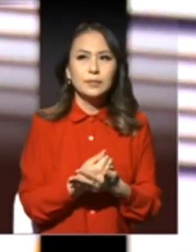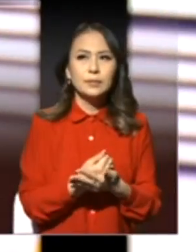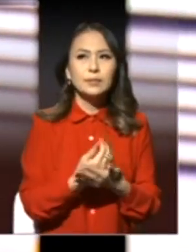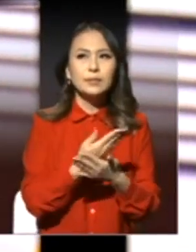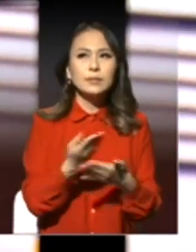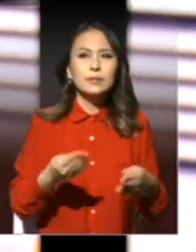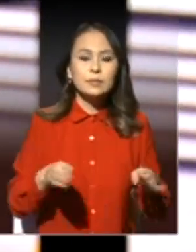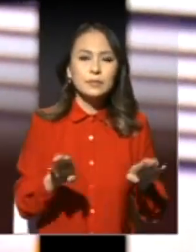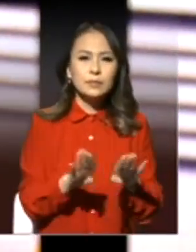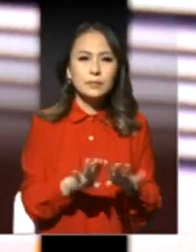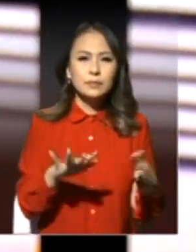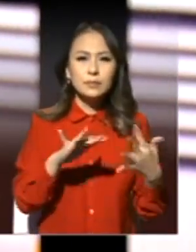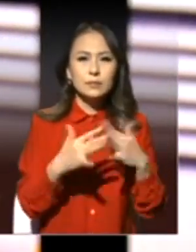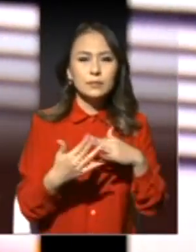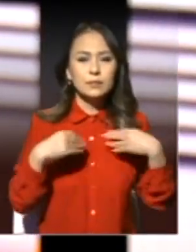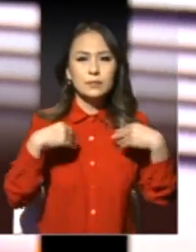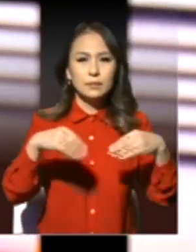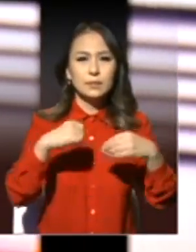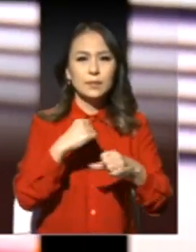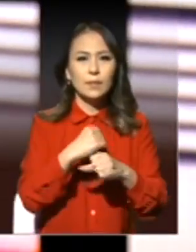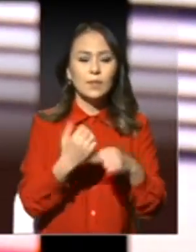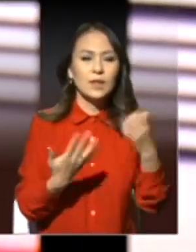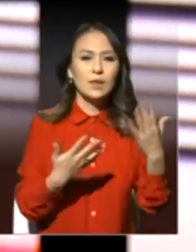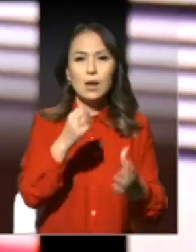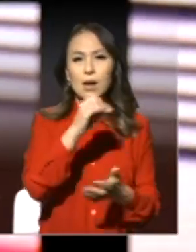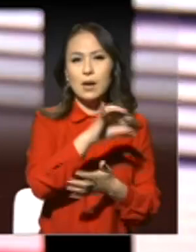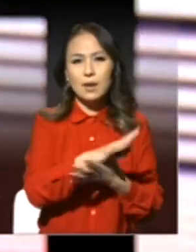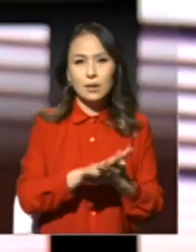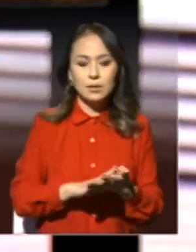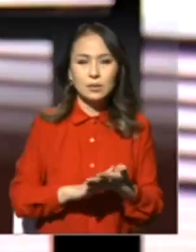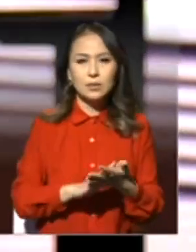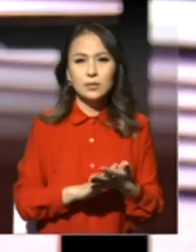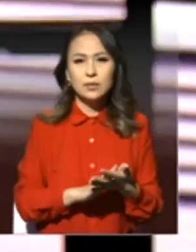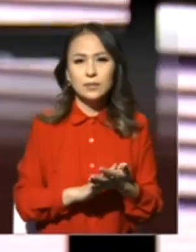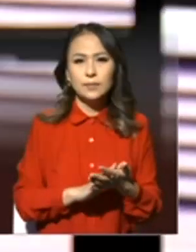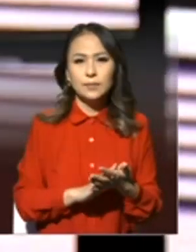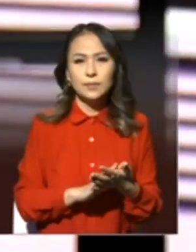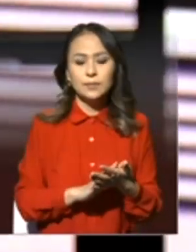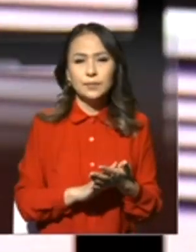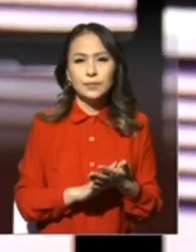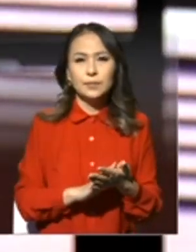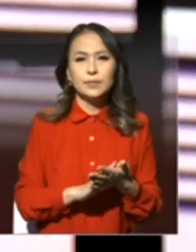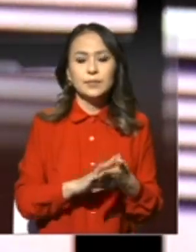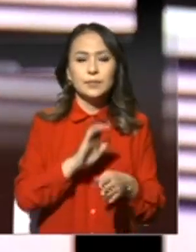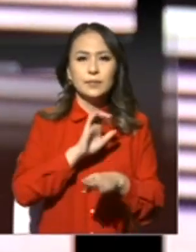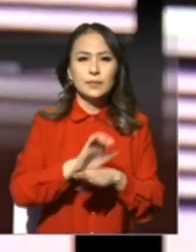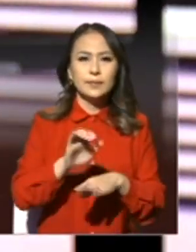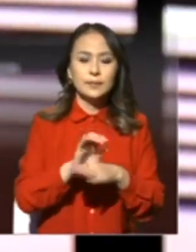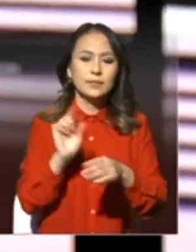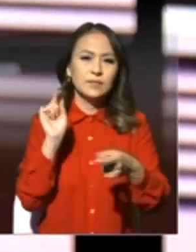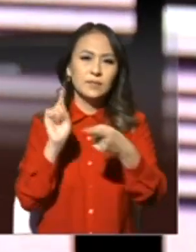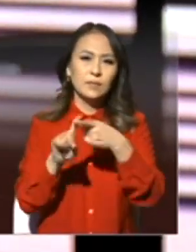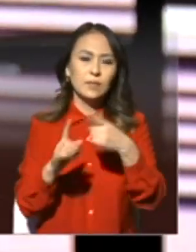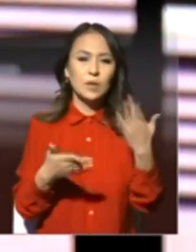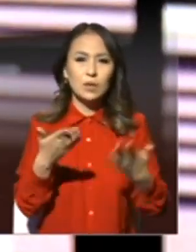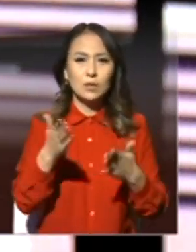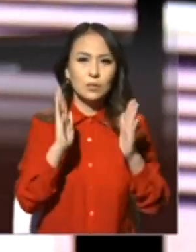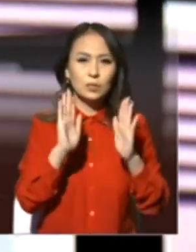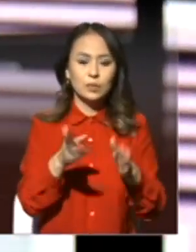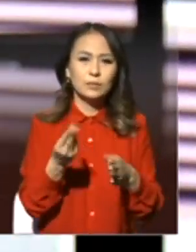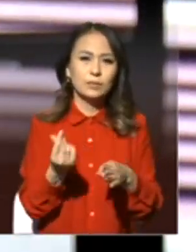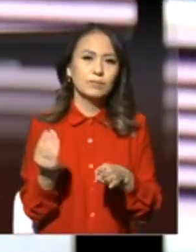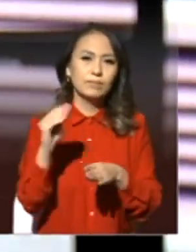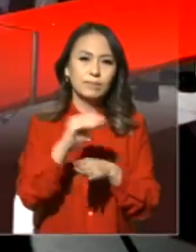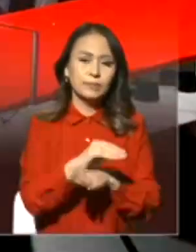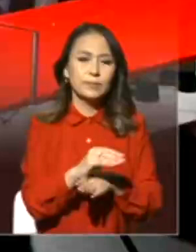бұл жаңағы ауыл шаруашылық өнімін егер біз әрі қарай да осылай өзімізден сырттан келетін өнімдерге біз тәуелділікті арттыра берсек, бұл бағаның өсуі